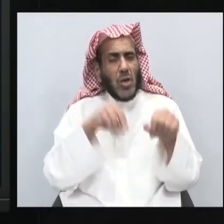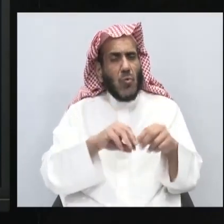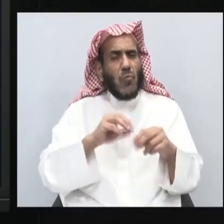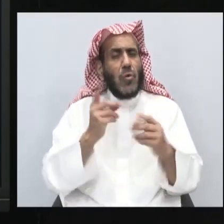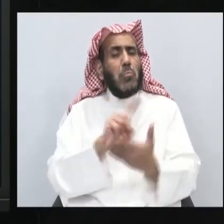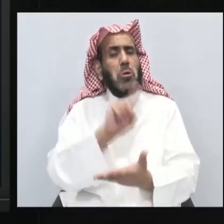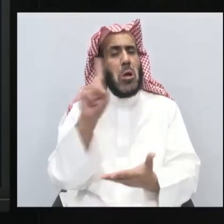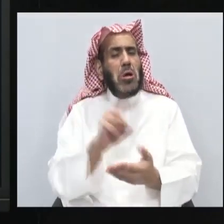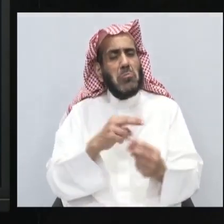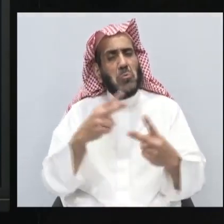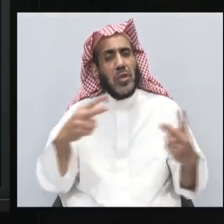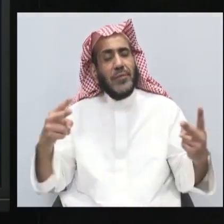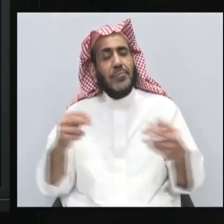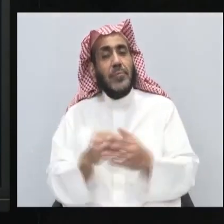مختلفة،